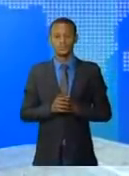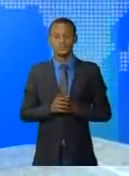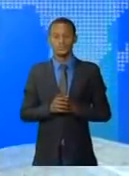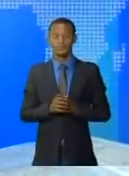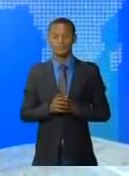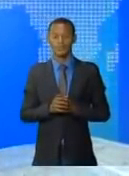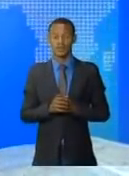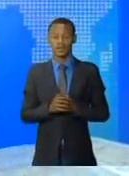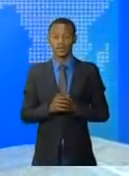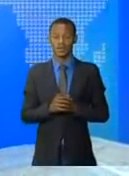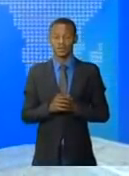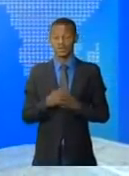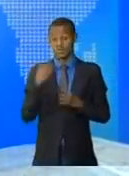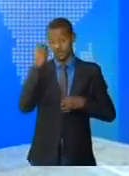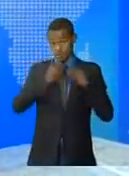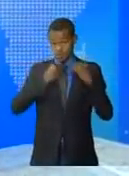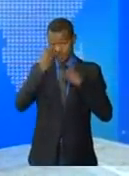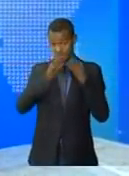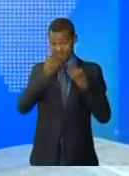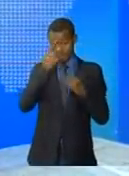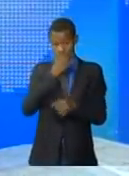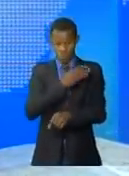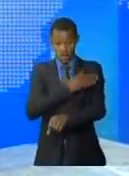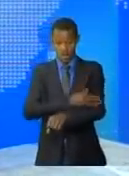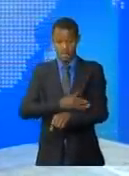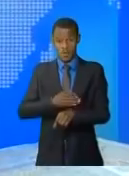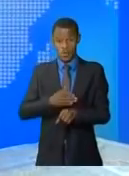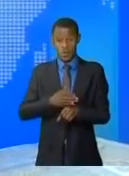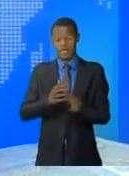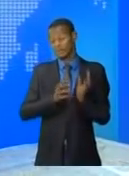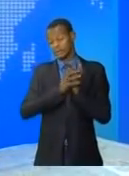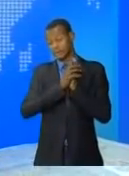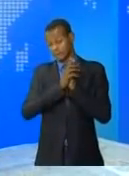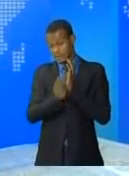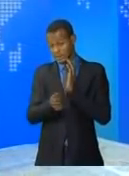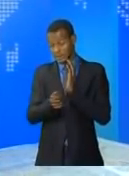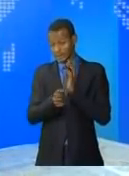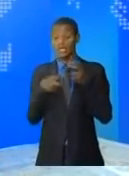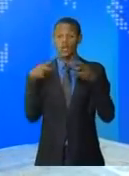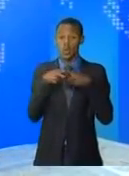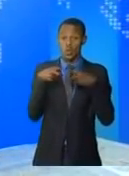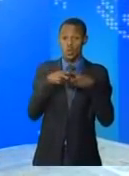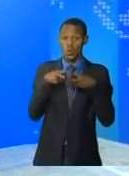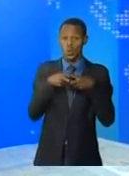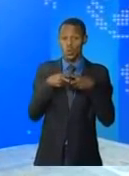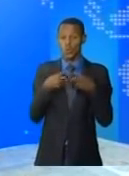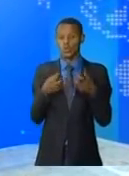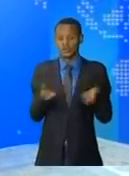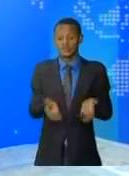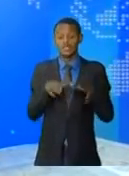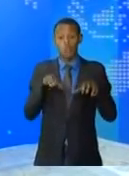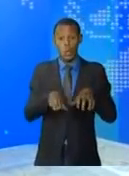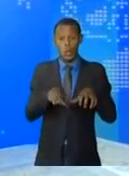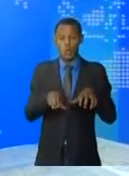Soucieux d'améliorer la qualité de la desserte en électricité en République démocratique du Congo, le ministère de Ressources hydrauliques a